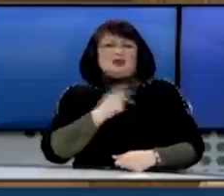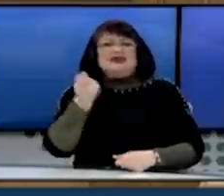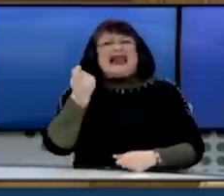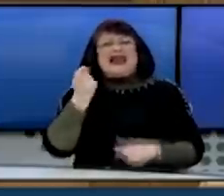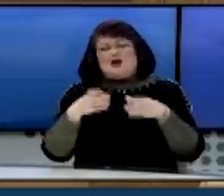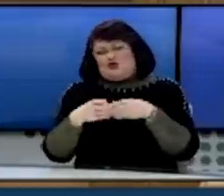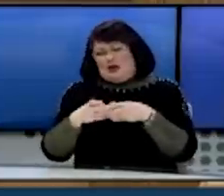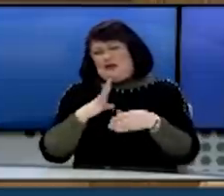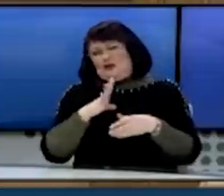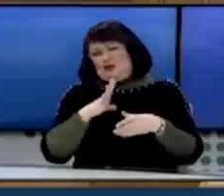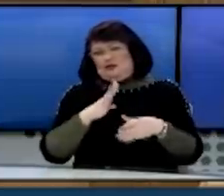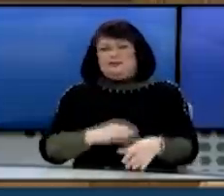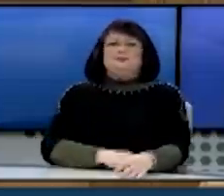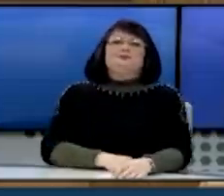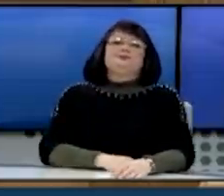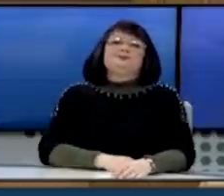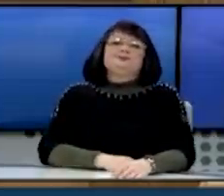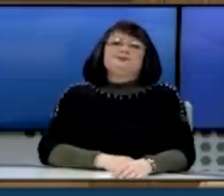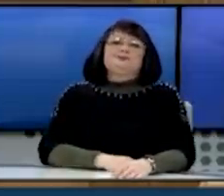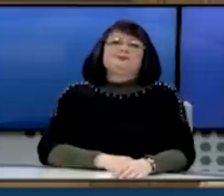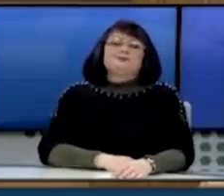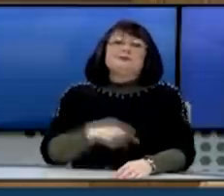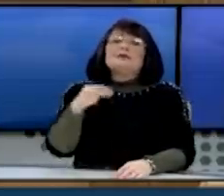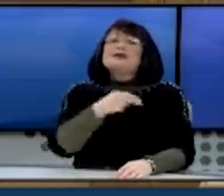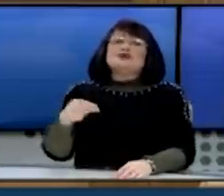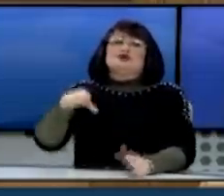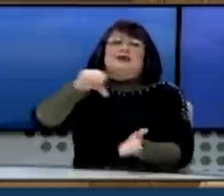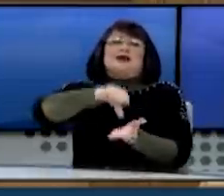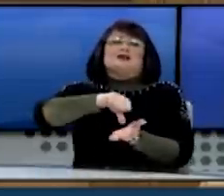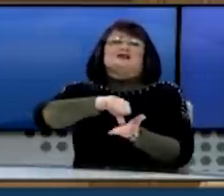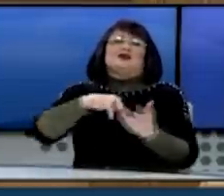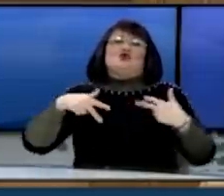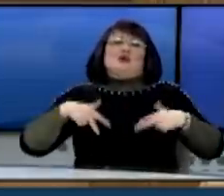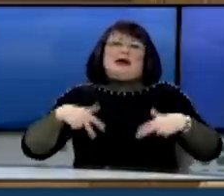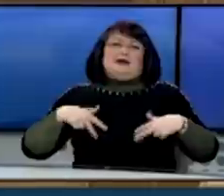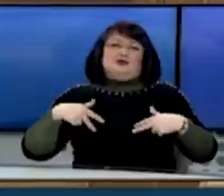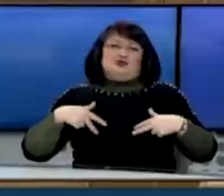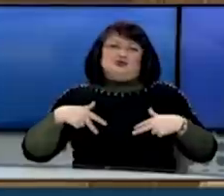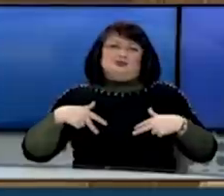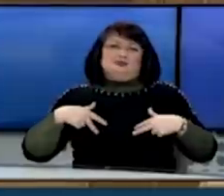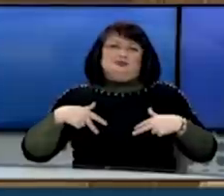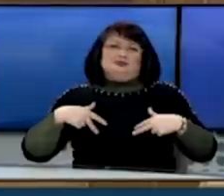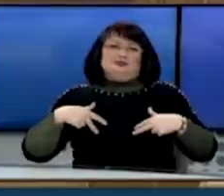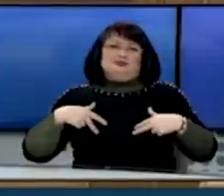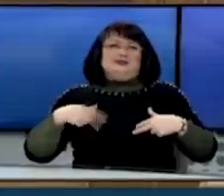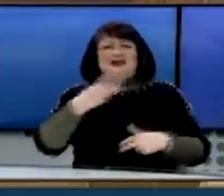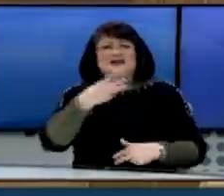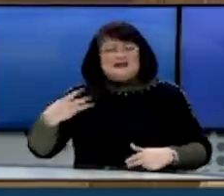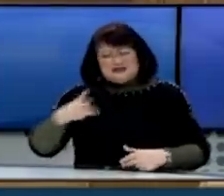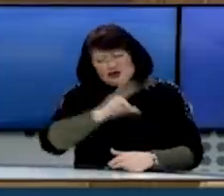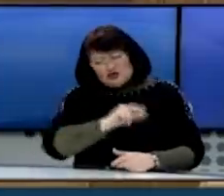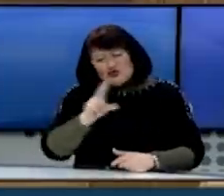μικρής μειοψηφίας. Αυτό είναι το αστικό κράτος. Αυτό ήταν και επί των ημερών του